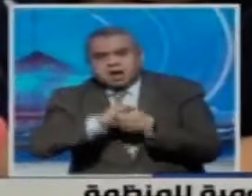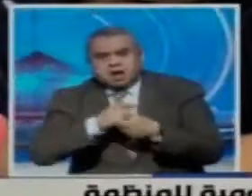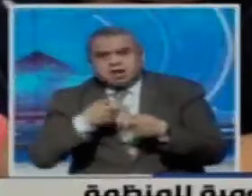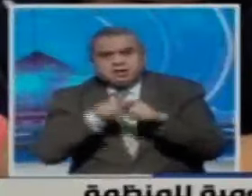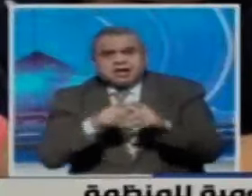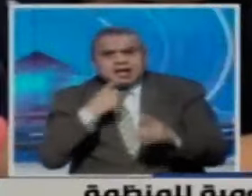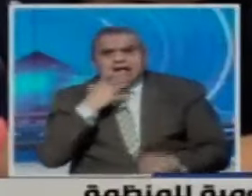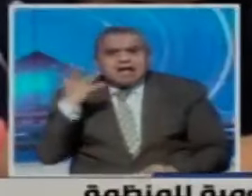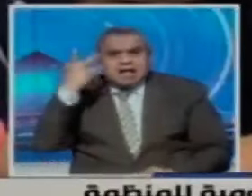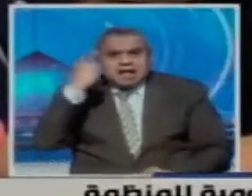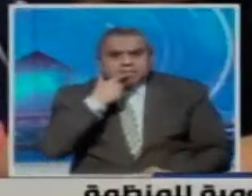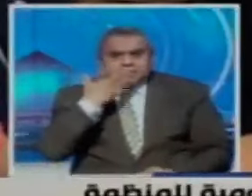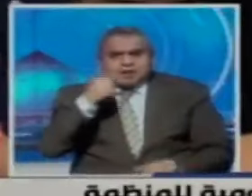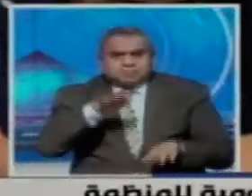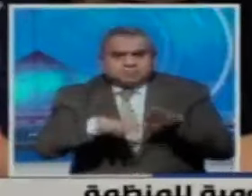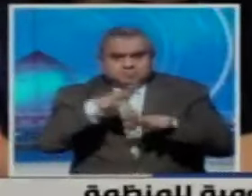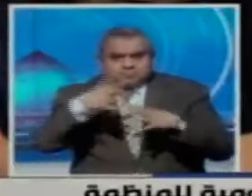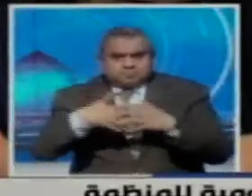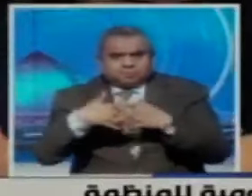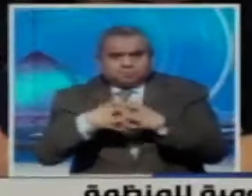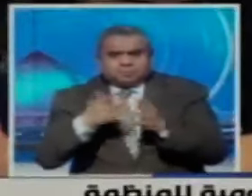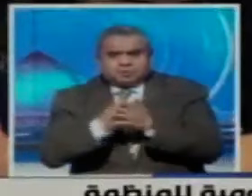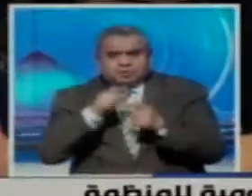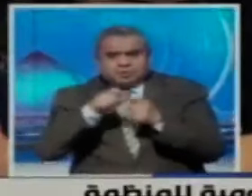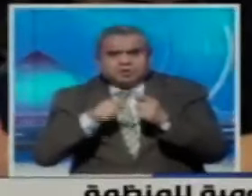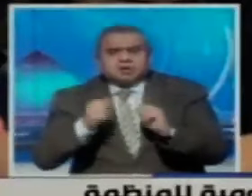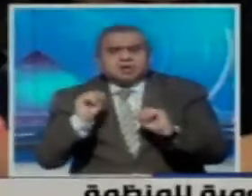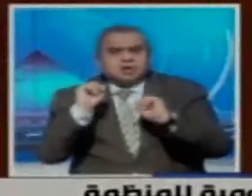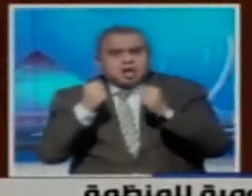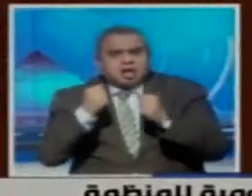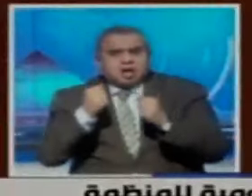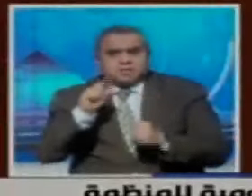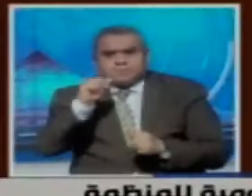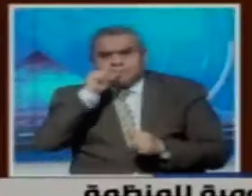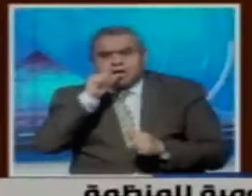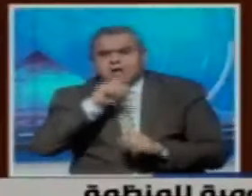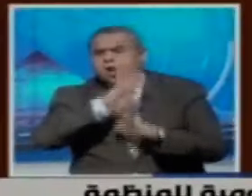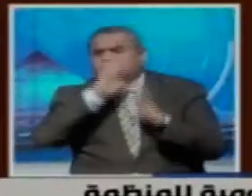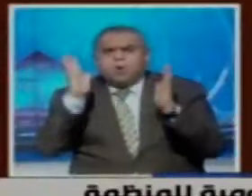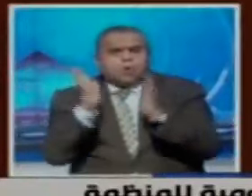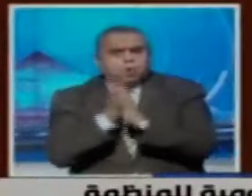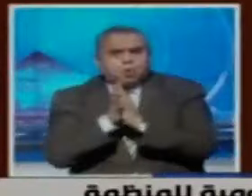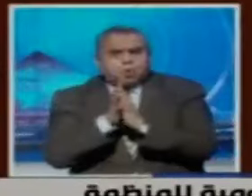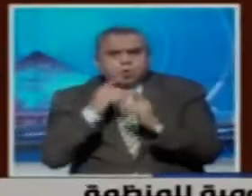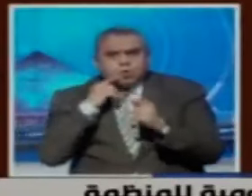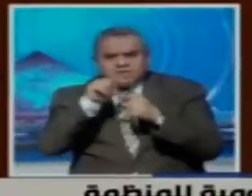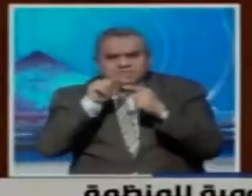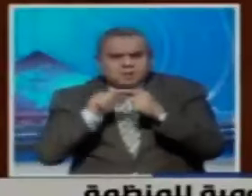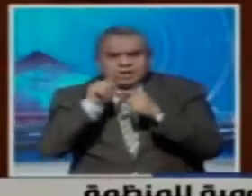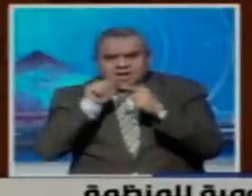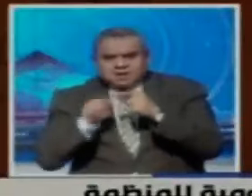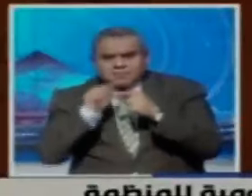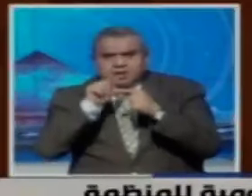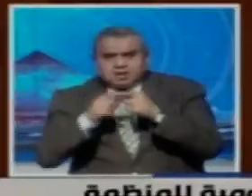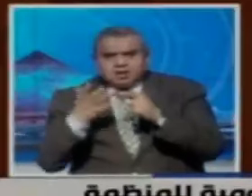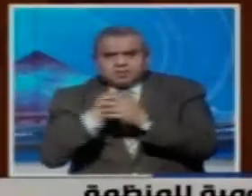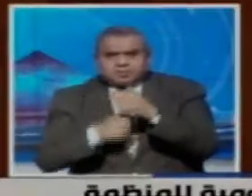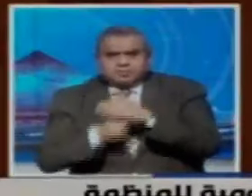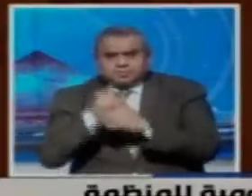كافة المواد، حتى طبعا قياس الكهرباء، قياس المية، قياس كل أنواع القياس. نحن